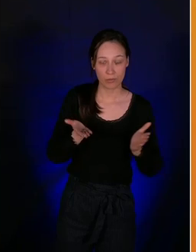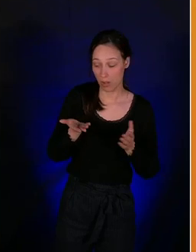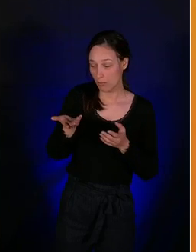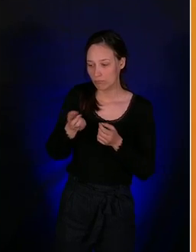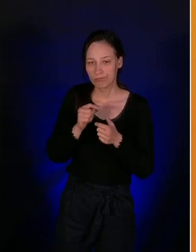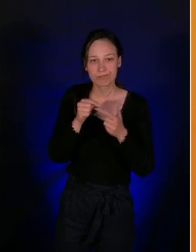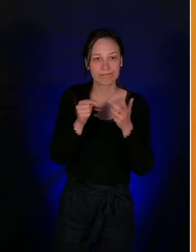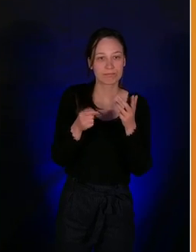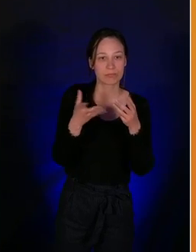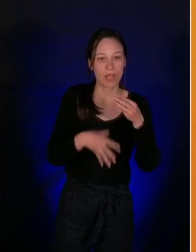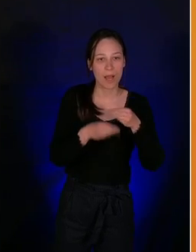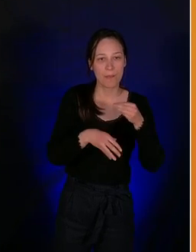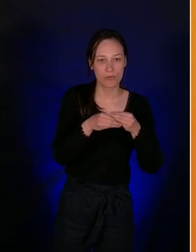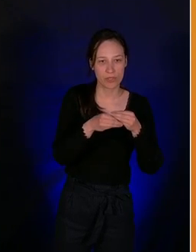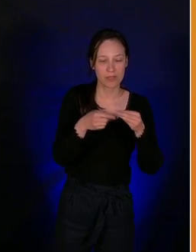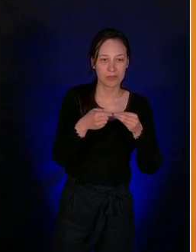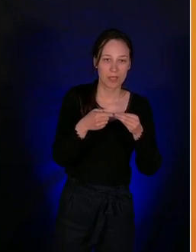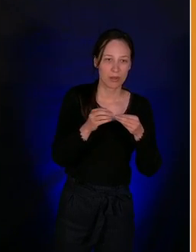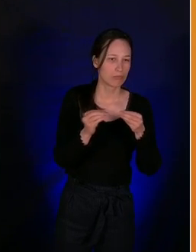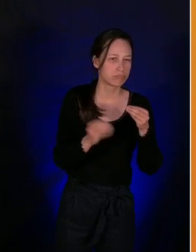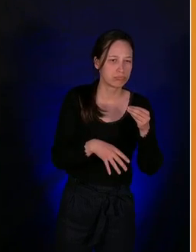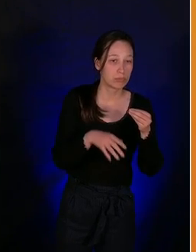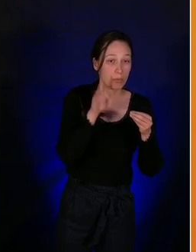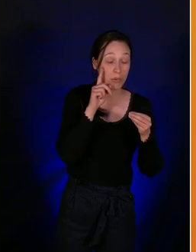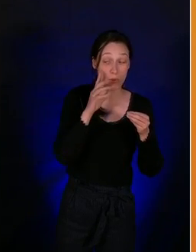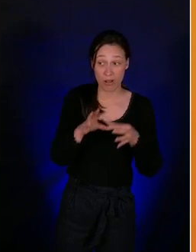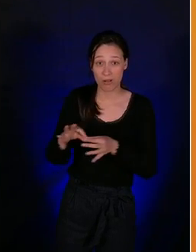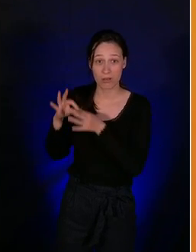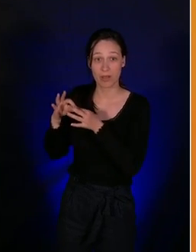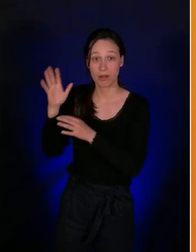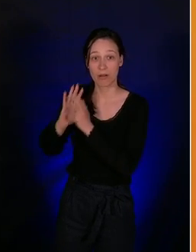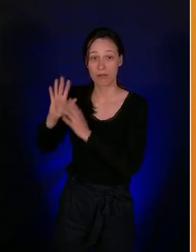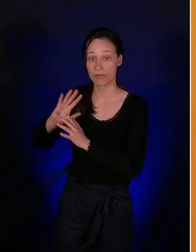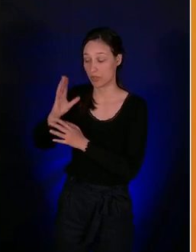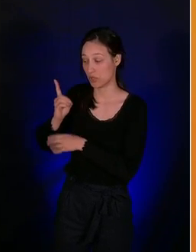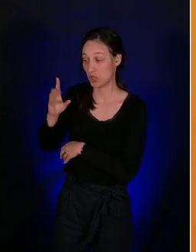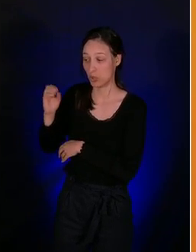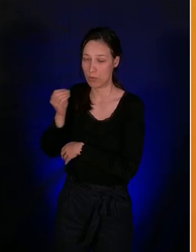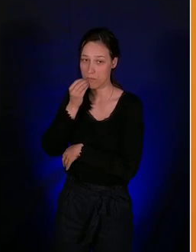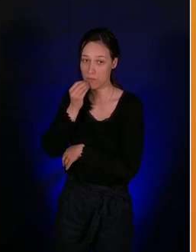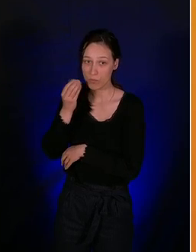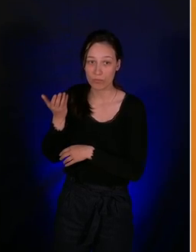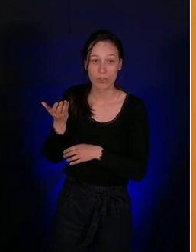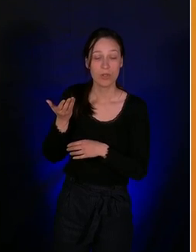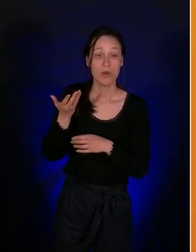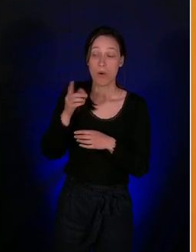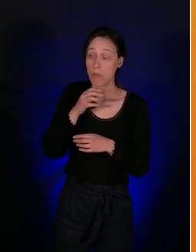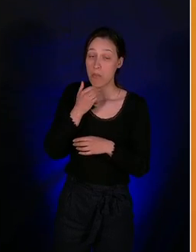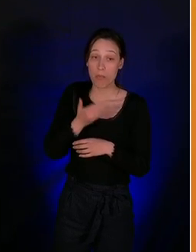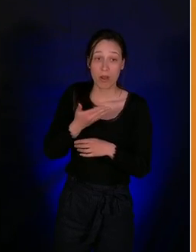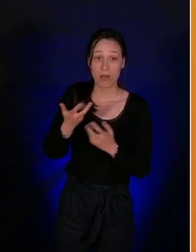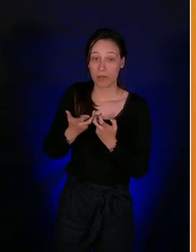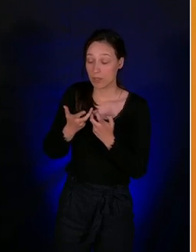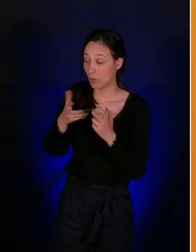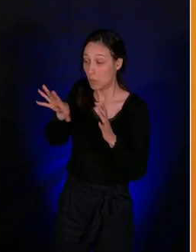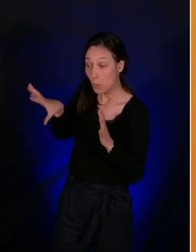portaient sur la reprise des orientations déjà validées. Dans le même esprit, un document d'orientation ne peut reprendre tout ou partie de